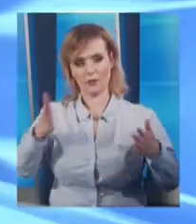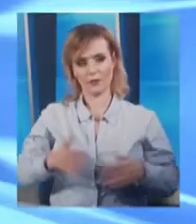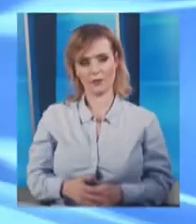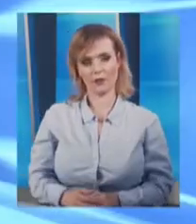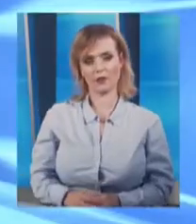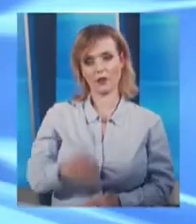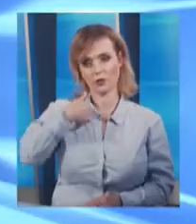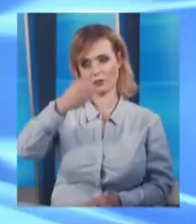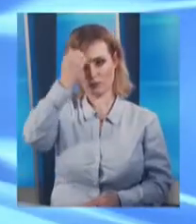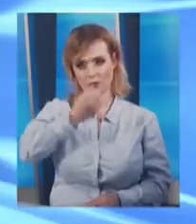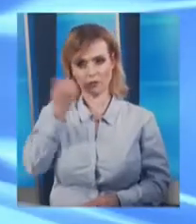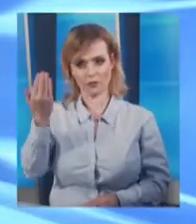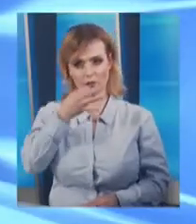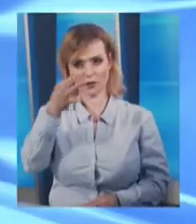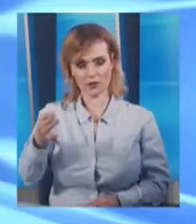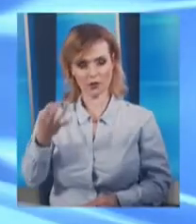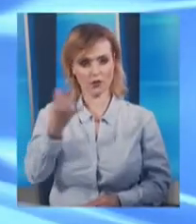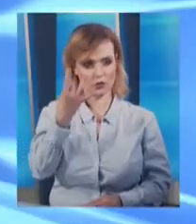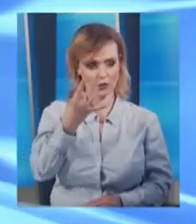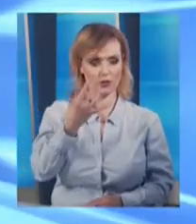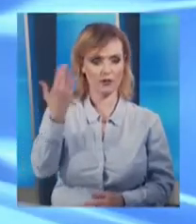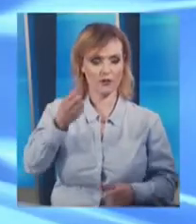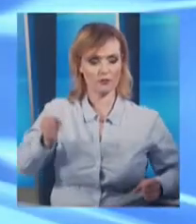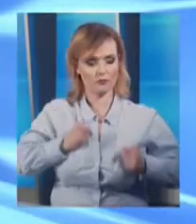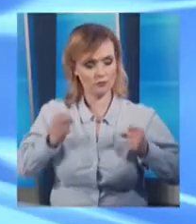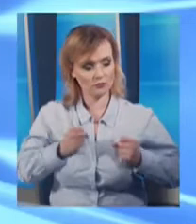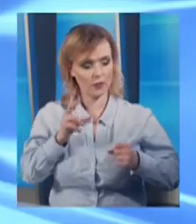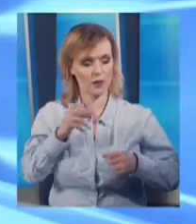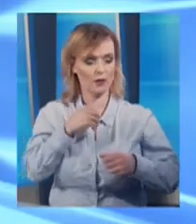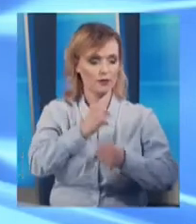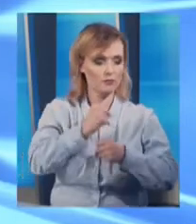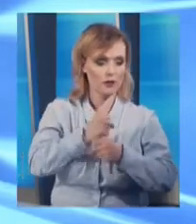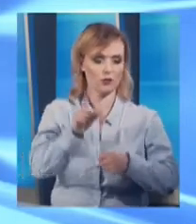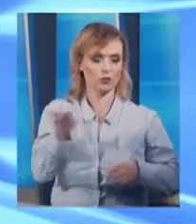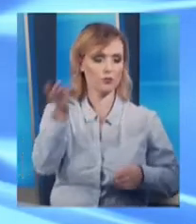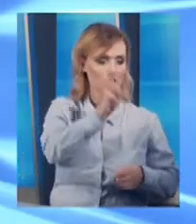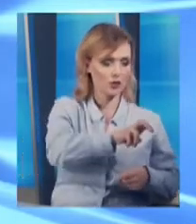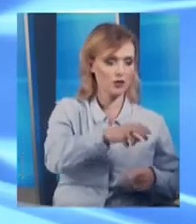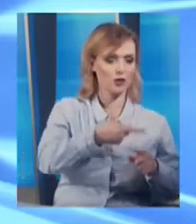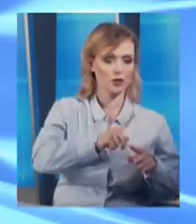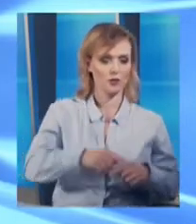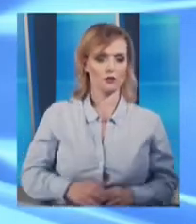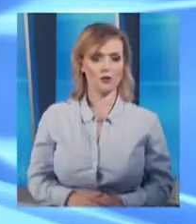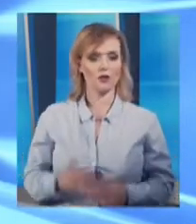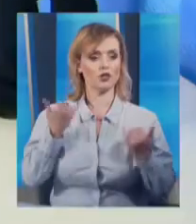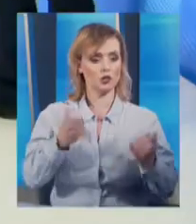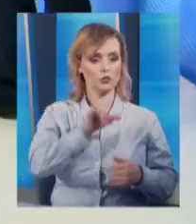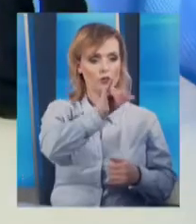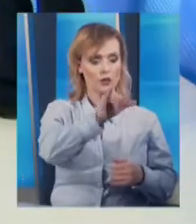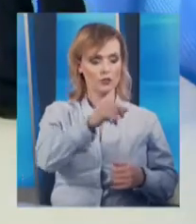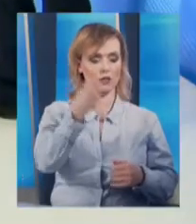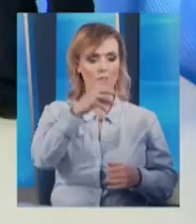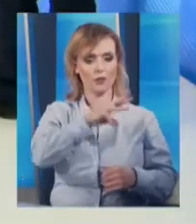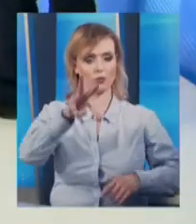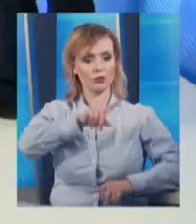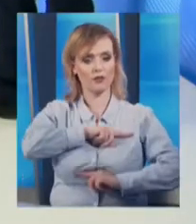să vă mulțumesc încă o dată pentru efortul pe care l-ați făcut de a veni și să vă spun că acum am ajuns la minutul de final.